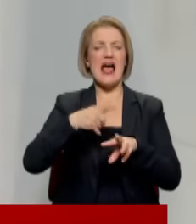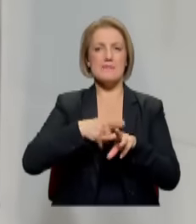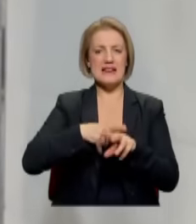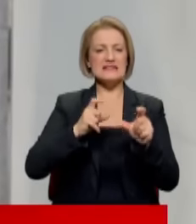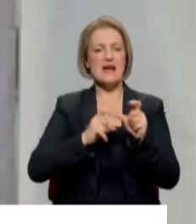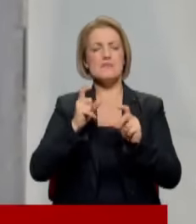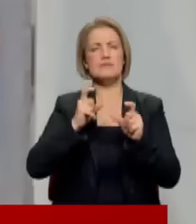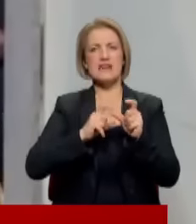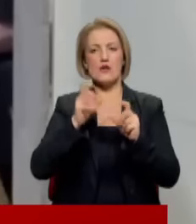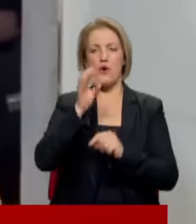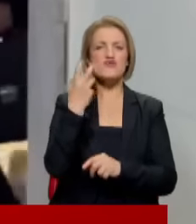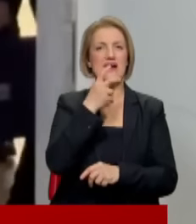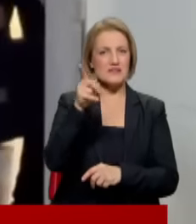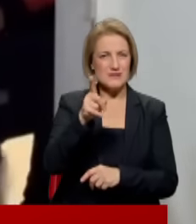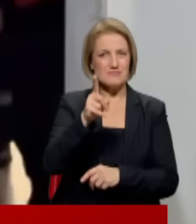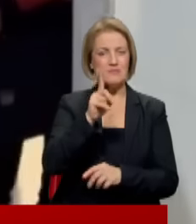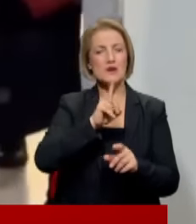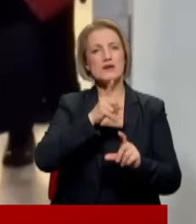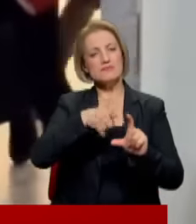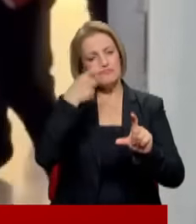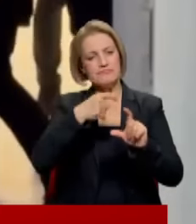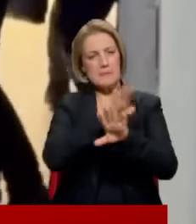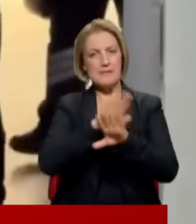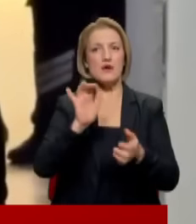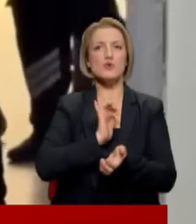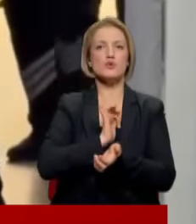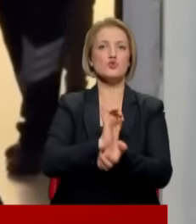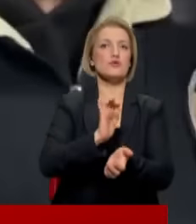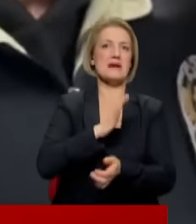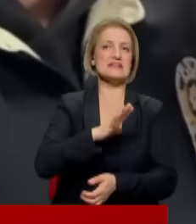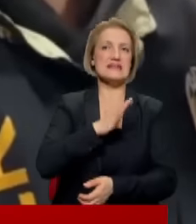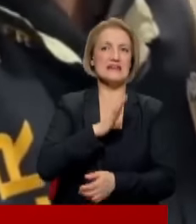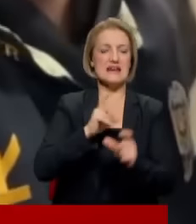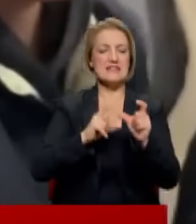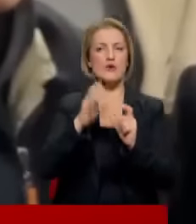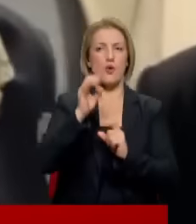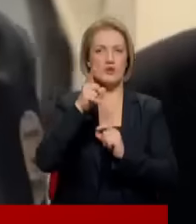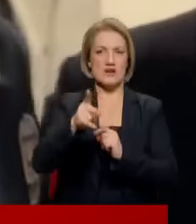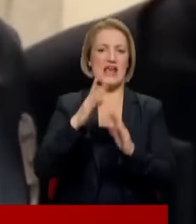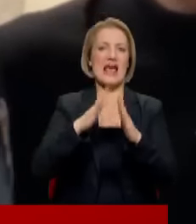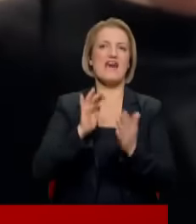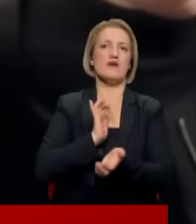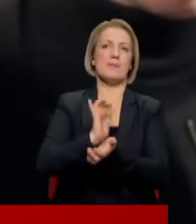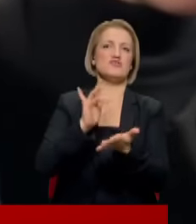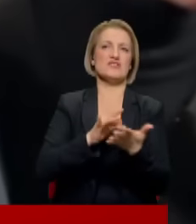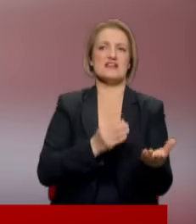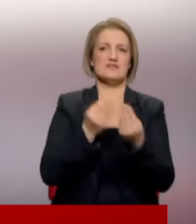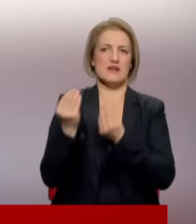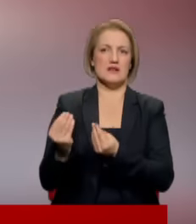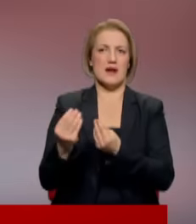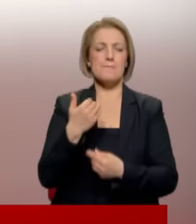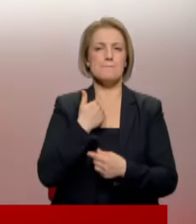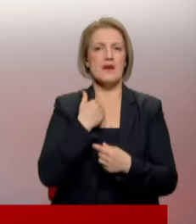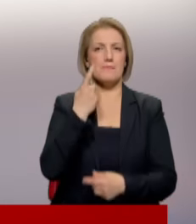Ser dah sorgusu tamamlanan tüm şüpheliler için tutuklama talep etti Serdar ortaç'a ev hapsi cezası verildi